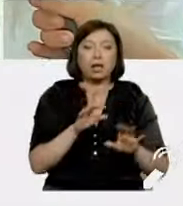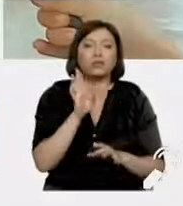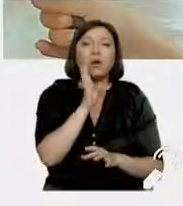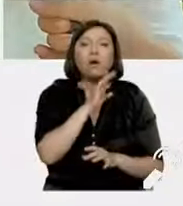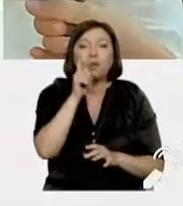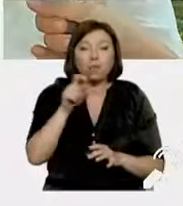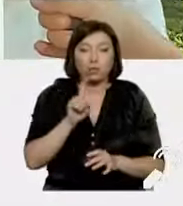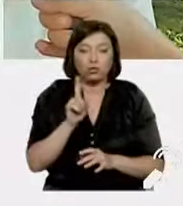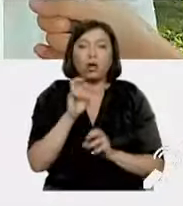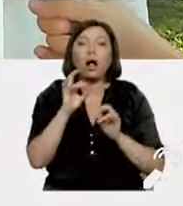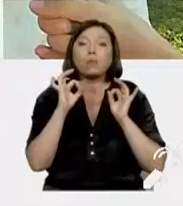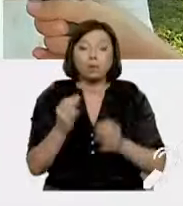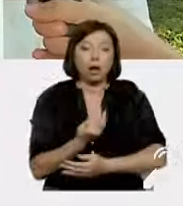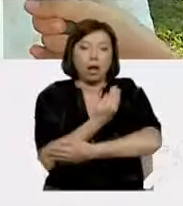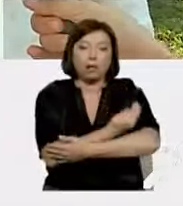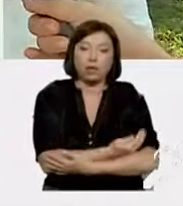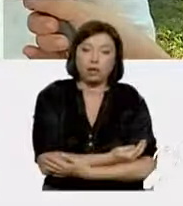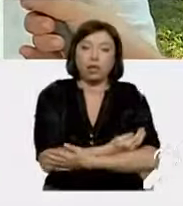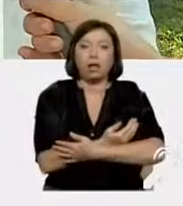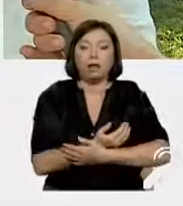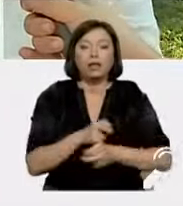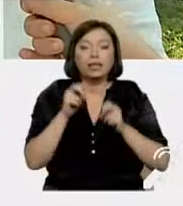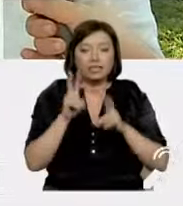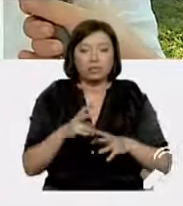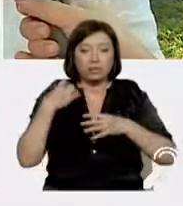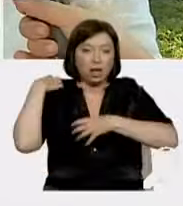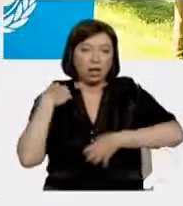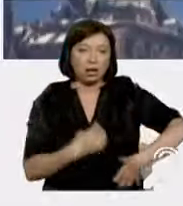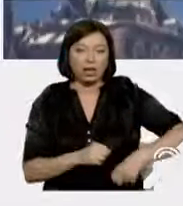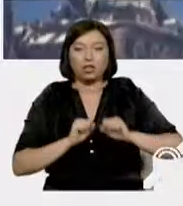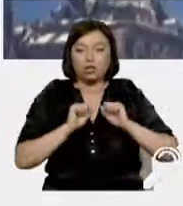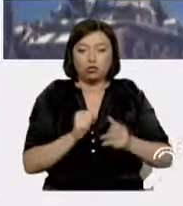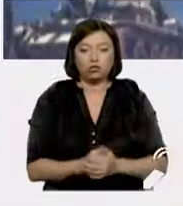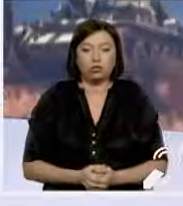să-și pună bebelușii și copiii mai mari în sisteme de purtare sănătoase.